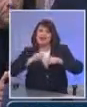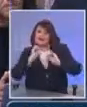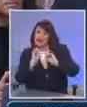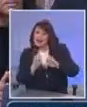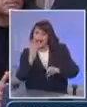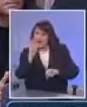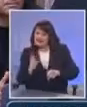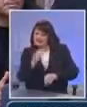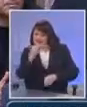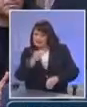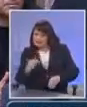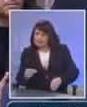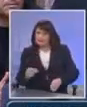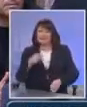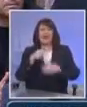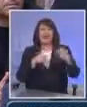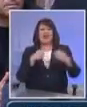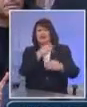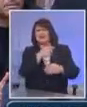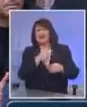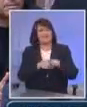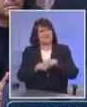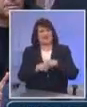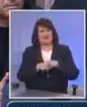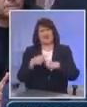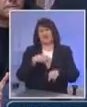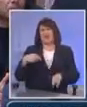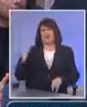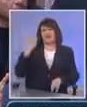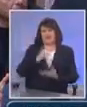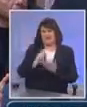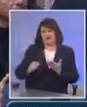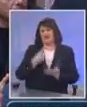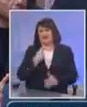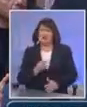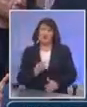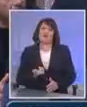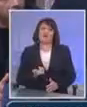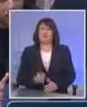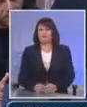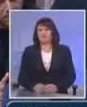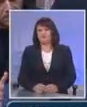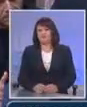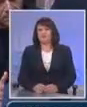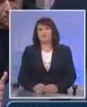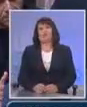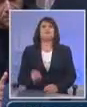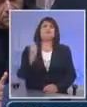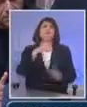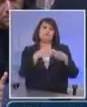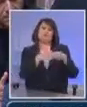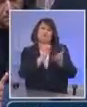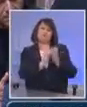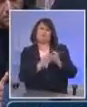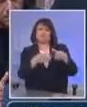έχει, φαίνεται, σχέση με τον Κωνσταντίνο Δεσποτόπουλο, αλλά με κάποιους άλλους κύκλους οι οποίοι βρίσκονται εκτός